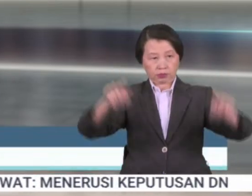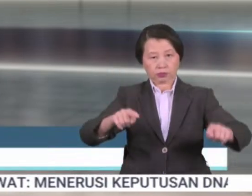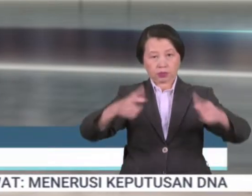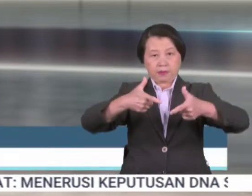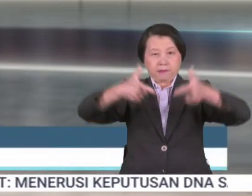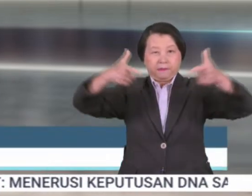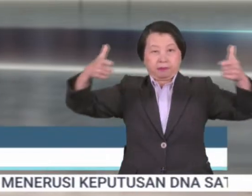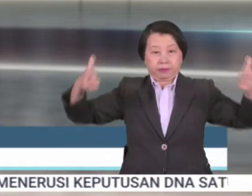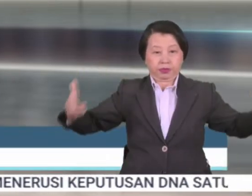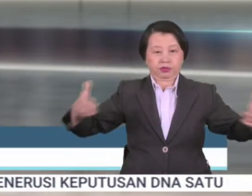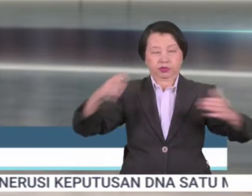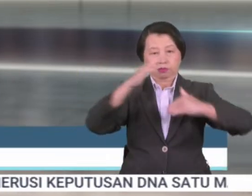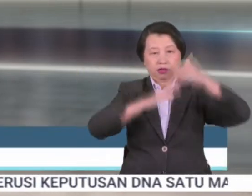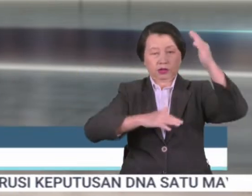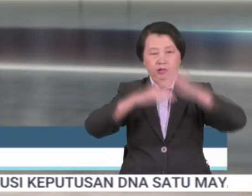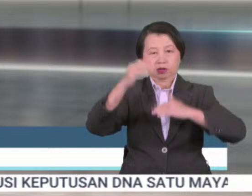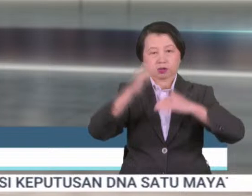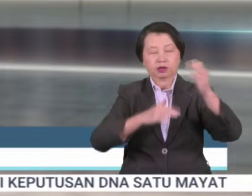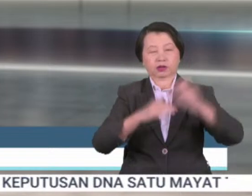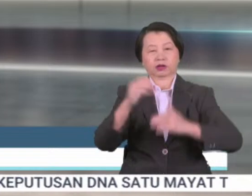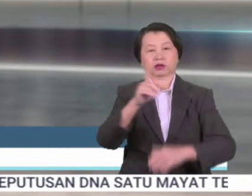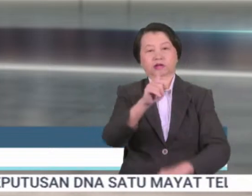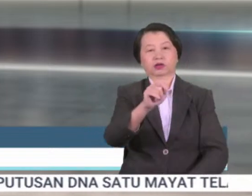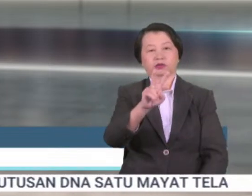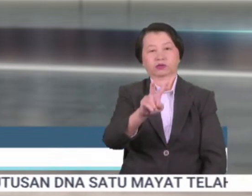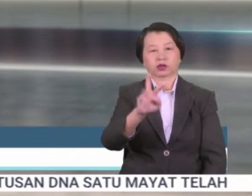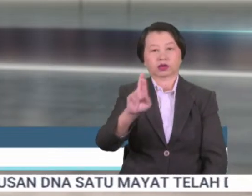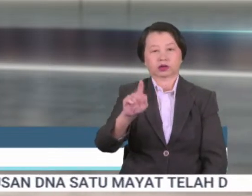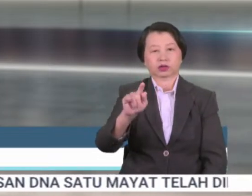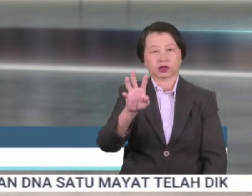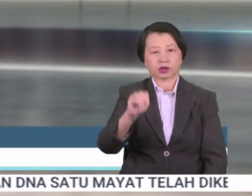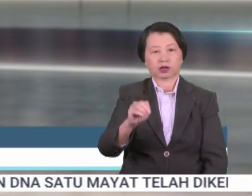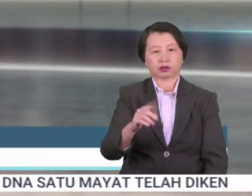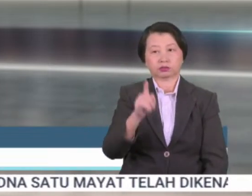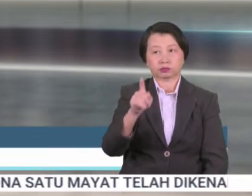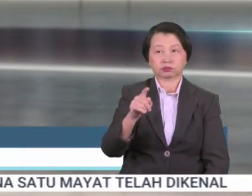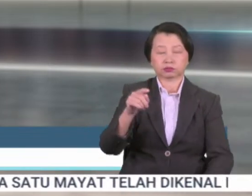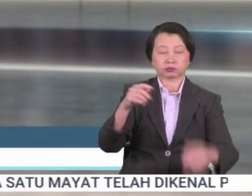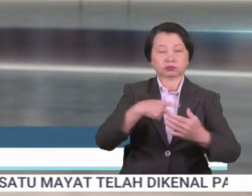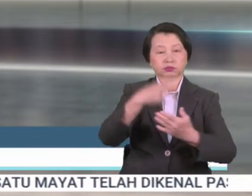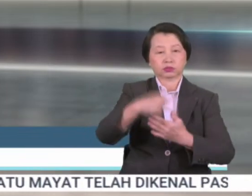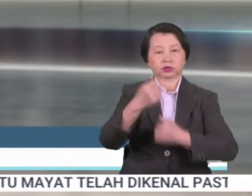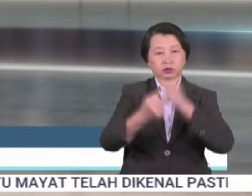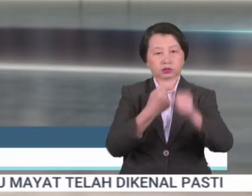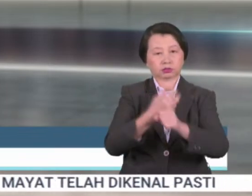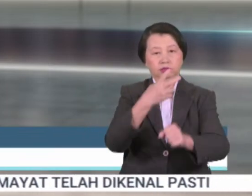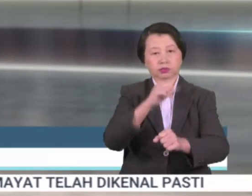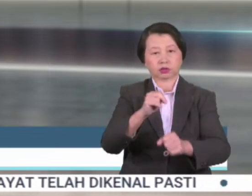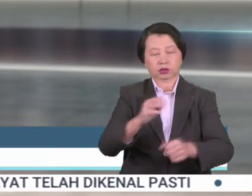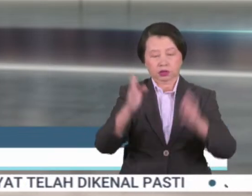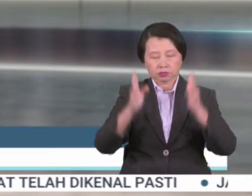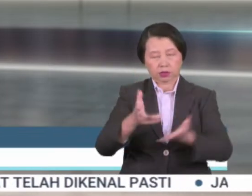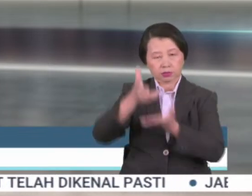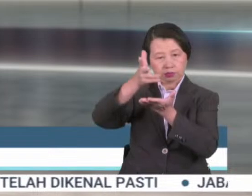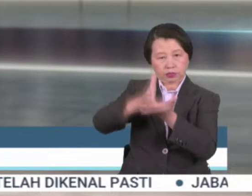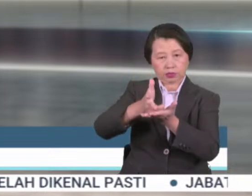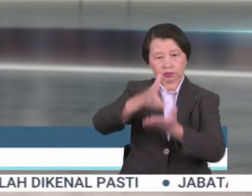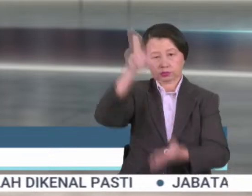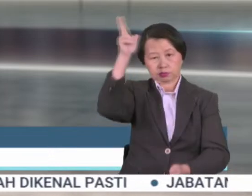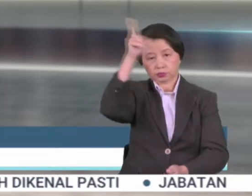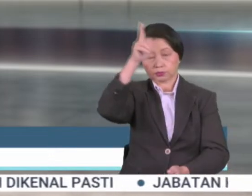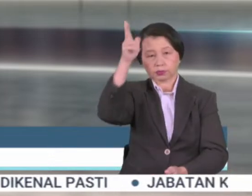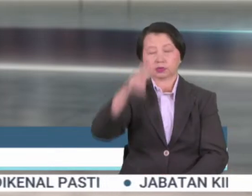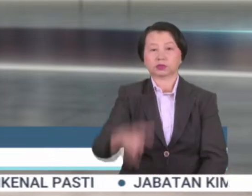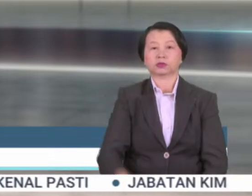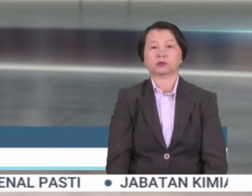gergasi di bangunan ikonik Wisma TV Ia merupakan acara tahunan jabatan selaku badan penyiaran Rasmi